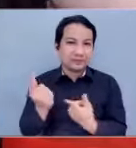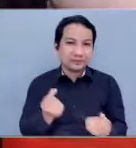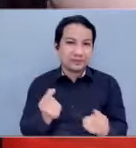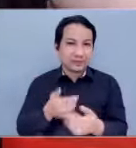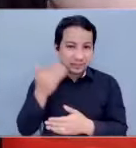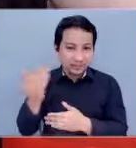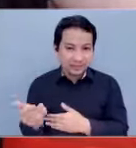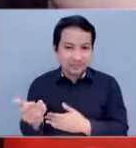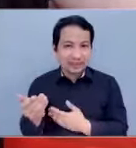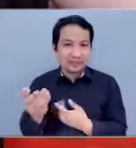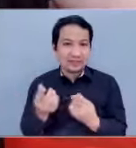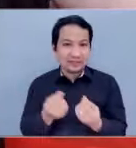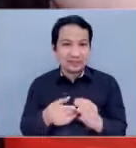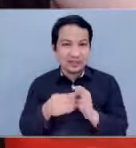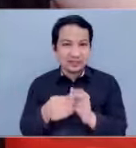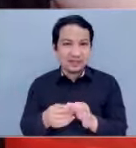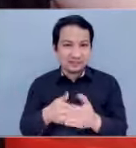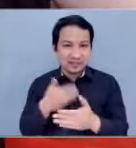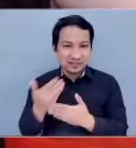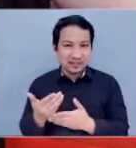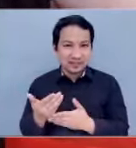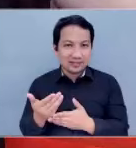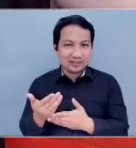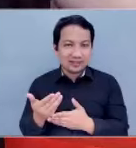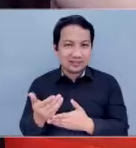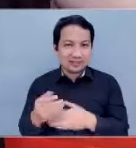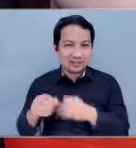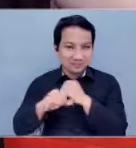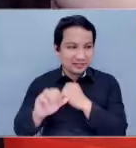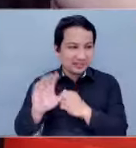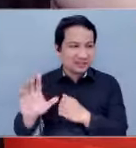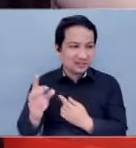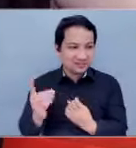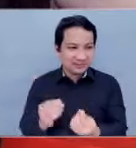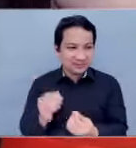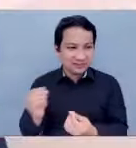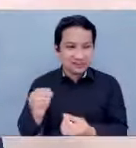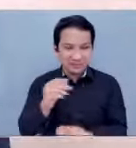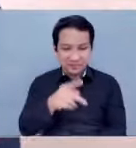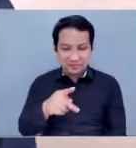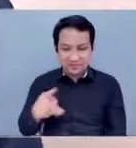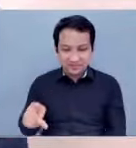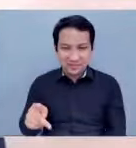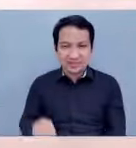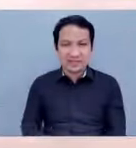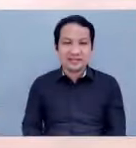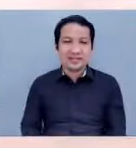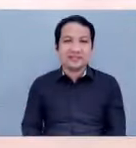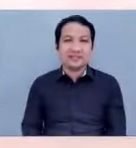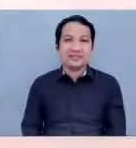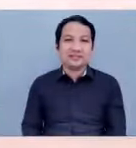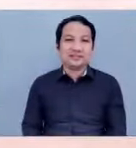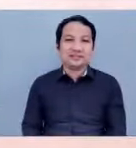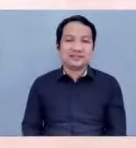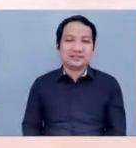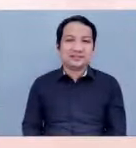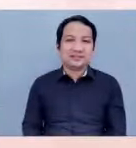pang papanahon. Pero eto, mag-promote ka na muna ng PPP. Yes, mga kapamilya, mga